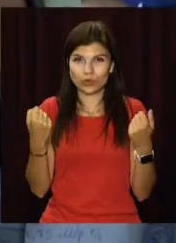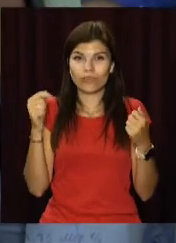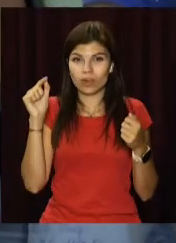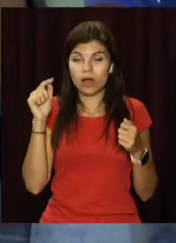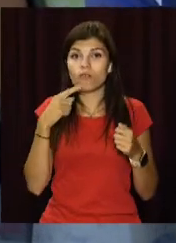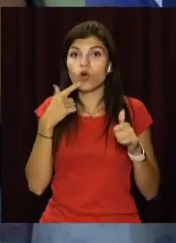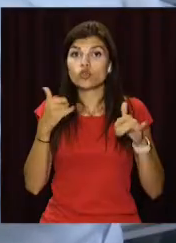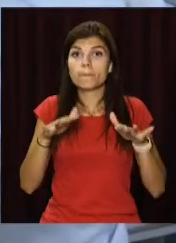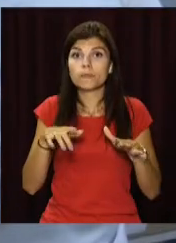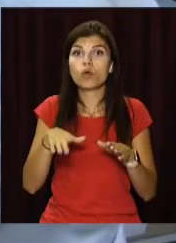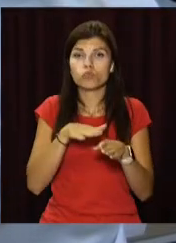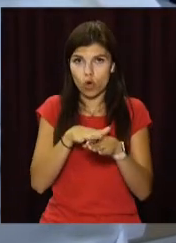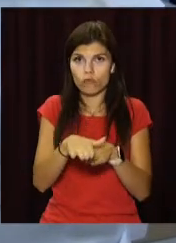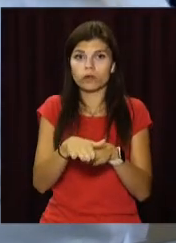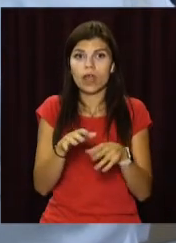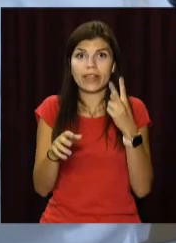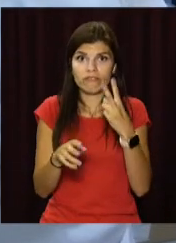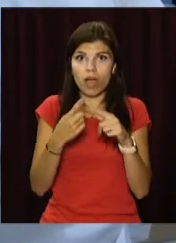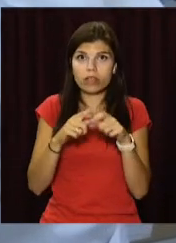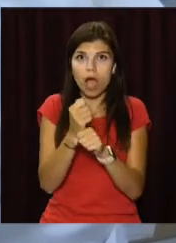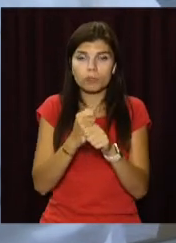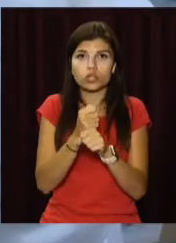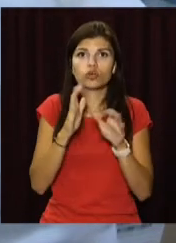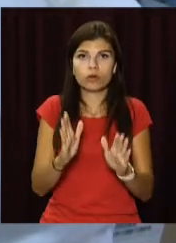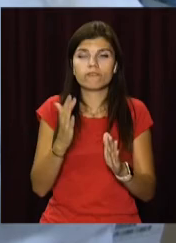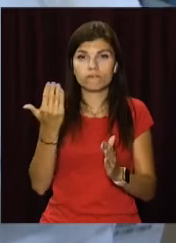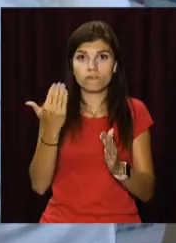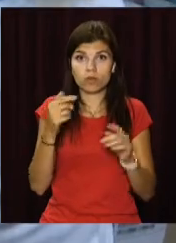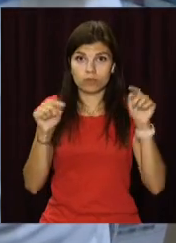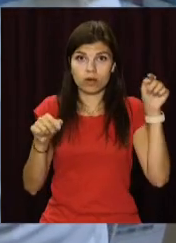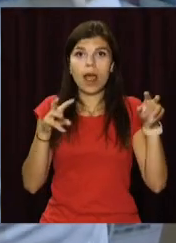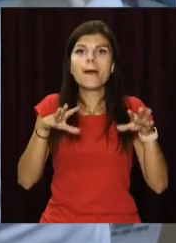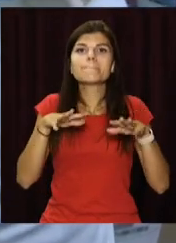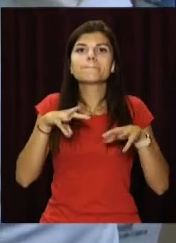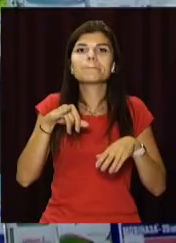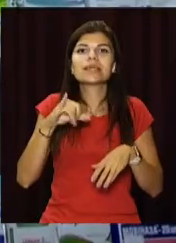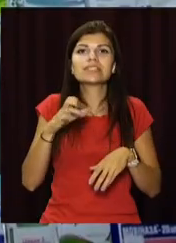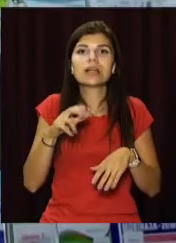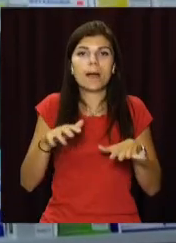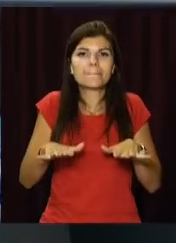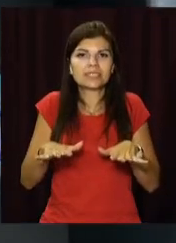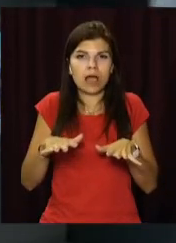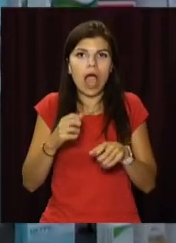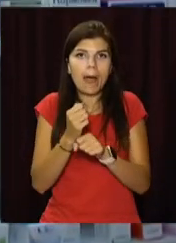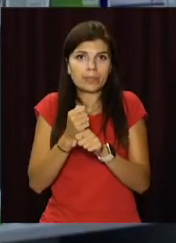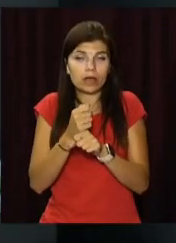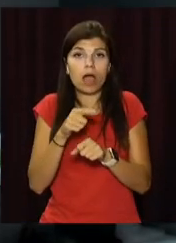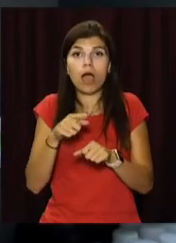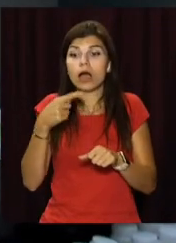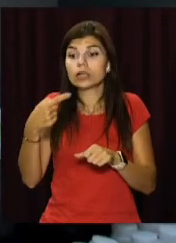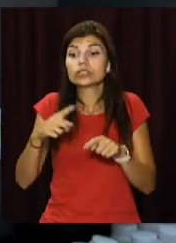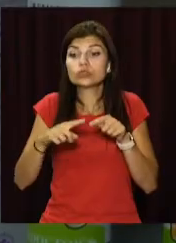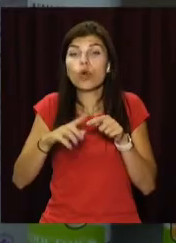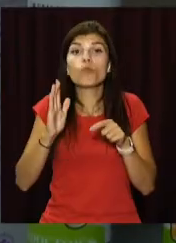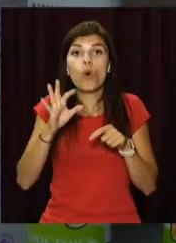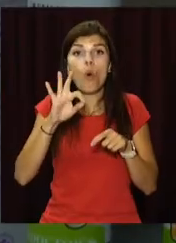зараз у місті повноцінно функціонують два аптечні пункти комунального підприємства «Міська аптека». Незабаром замовити ліки також можна буде онлайн